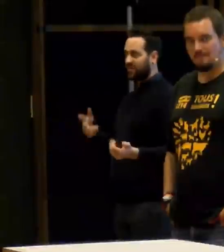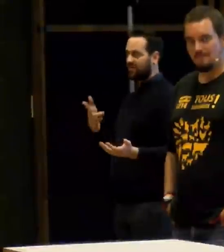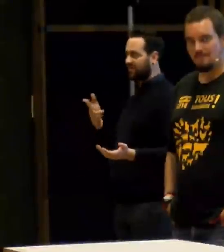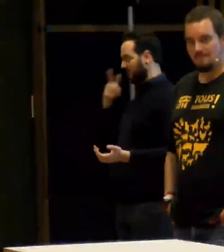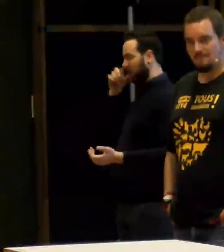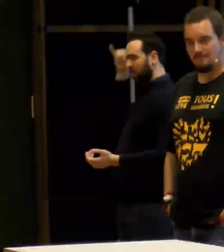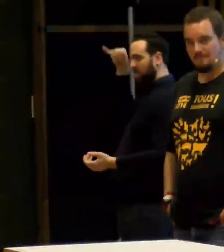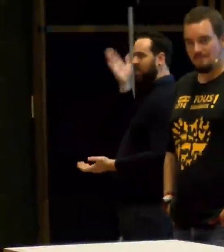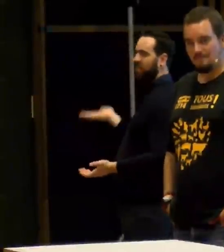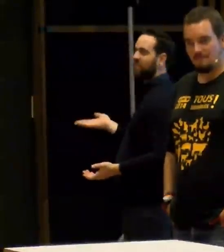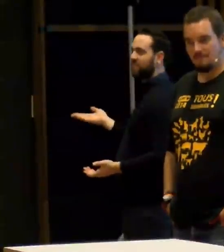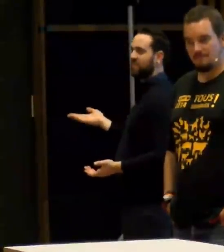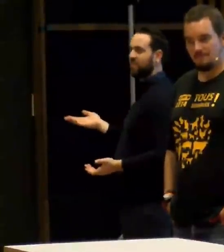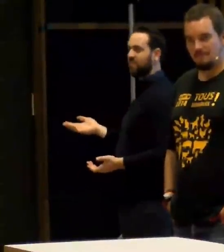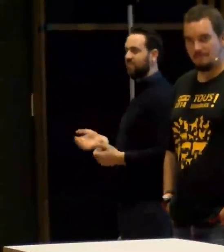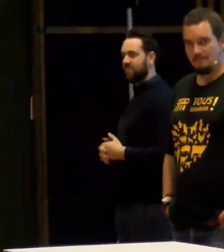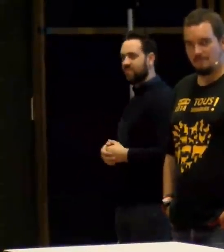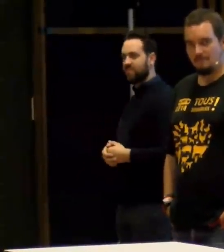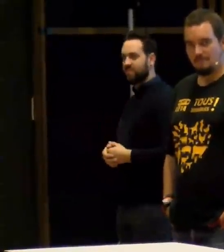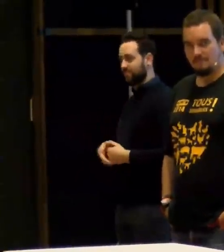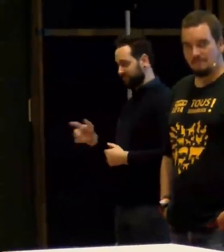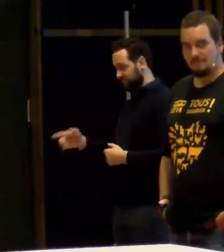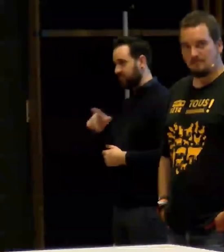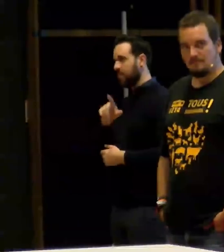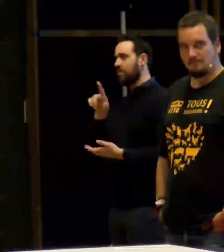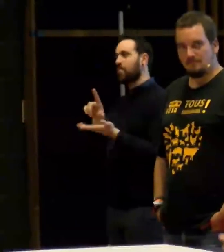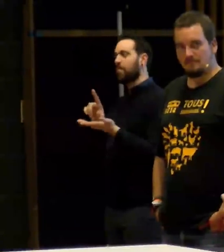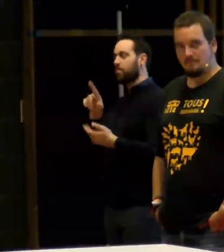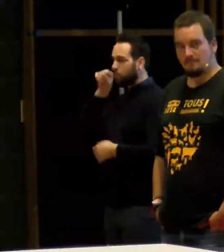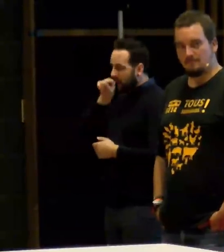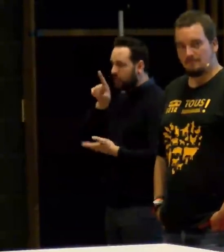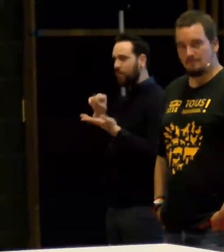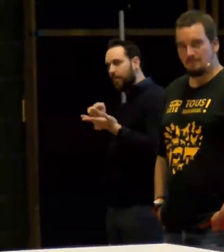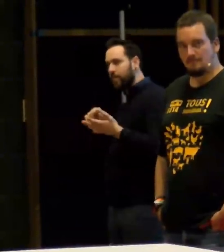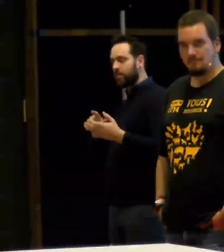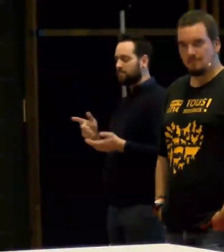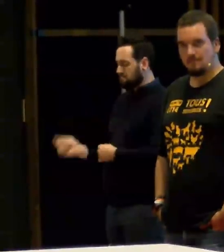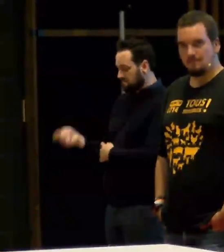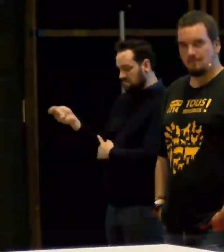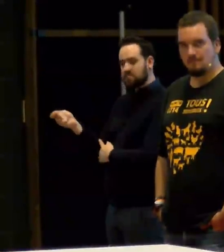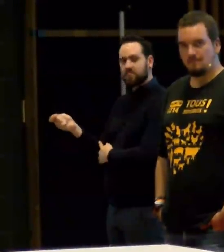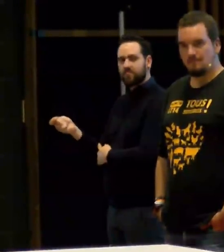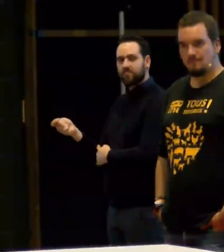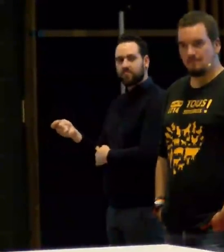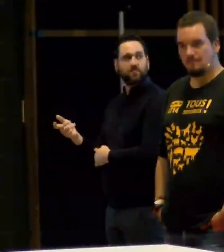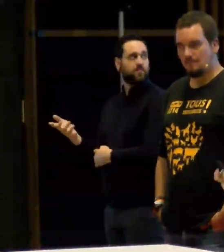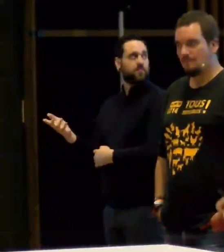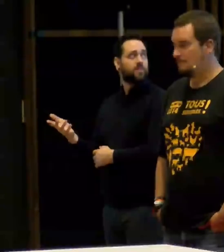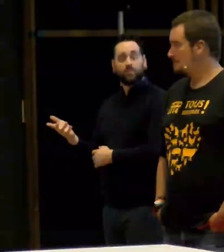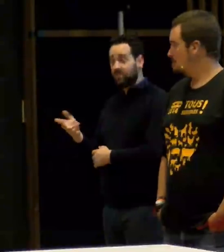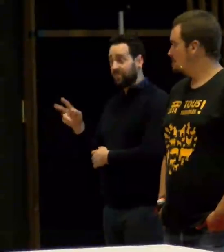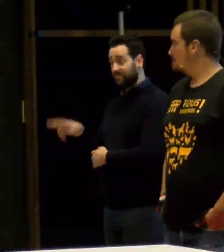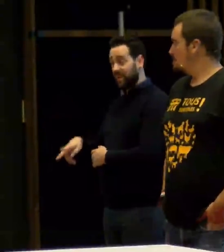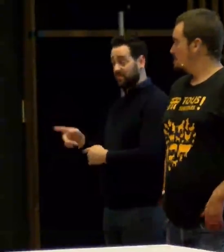là-dessus. Ces poulets, ça représente ces conditions d'élevage-là. Donc vous avez en fait des têtes de poussins sur des corps